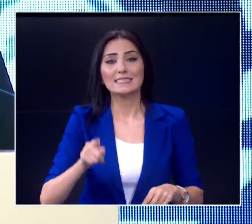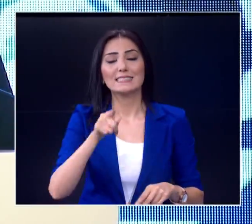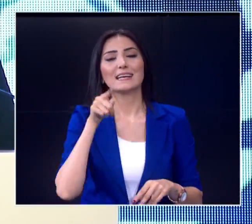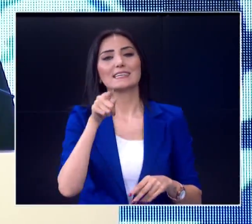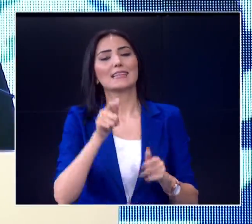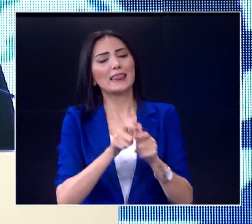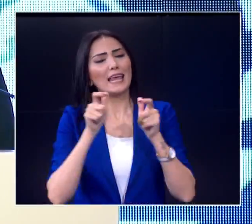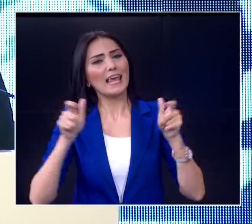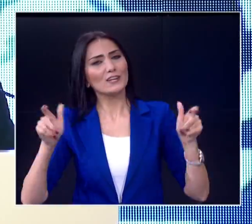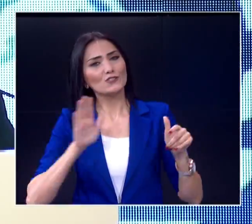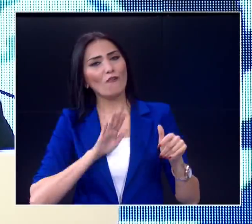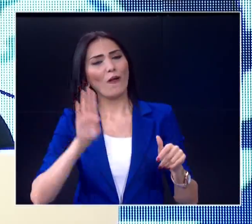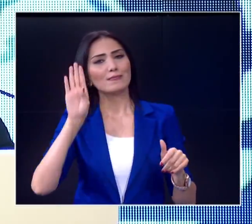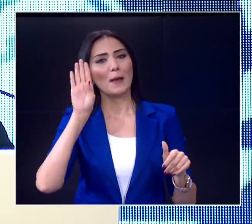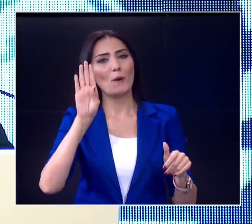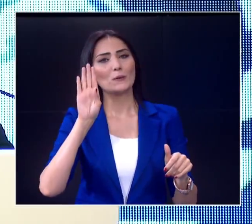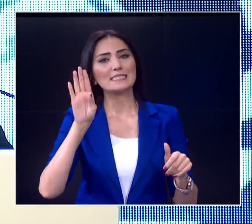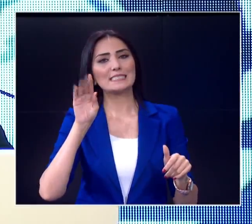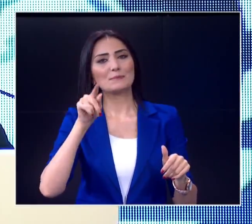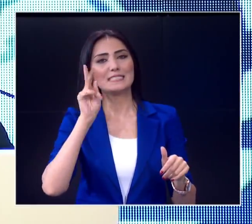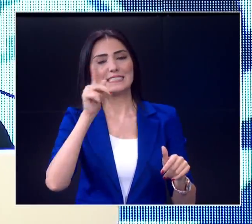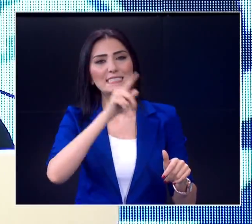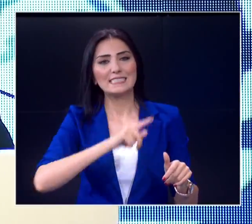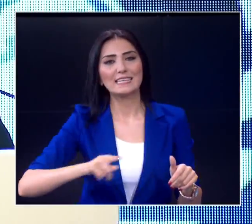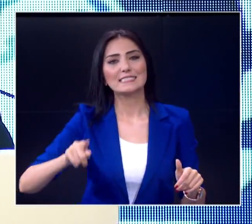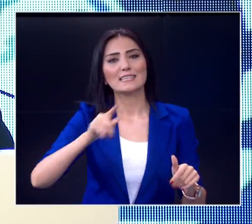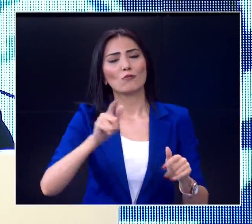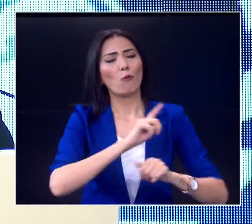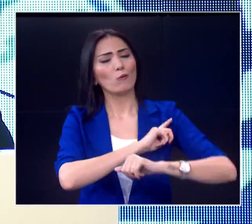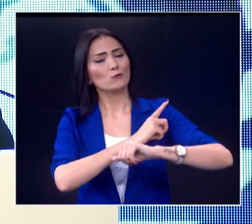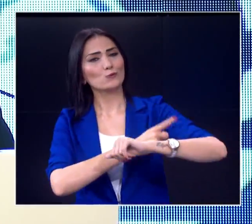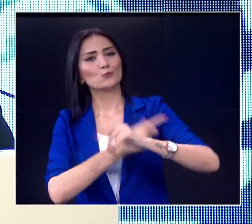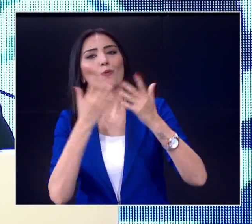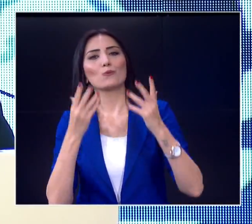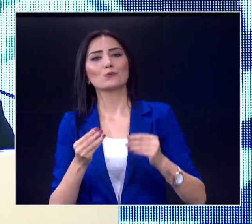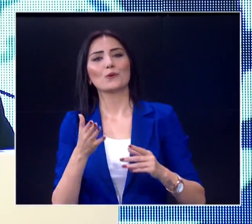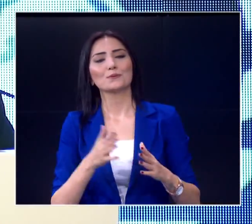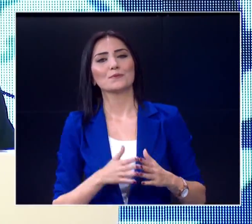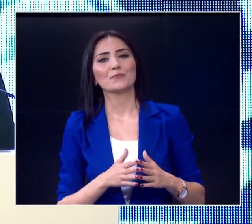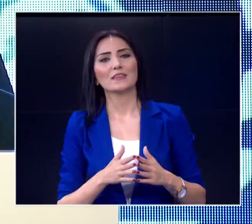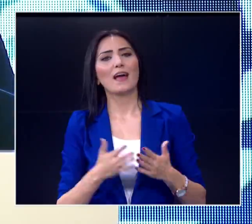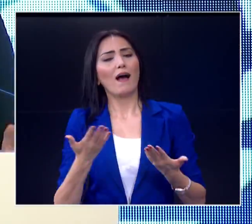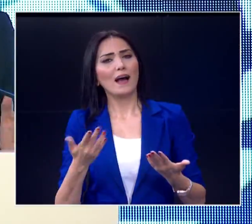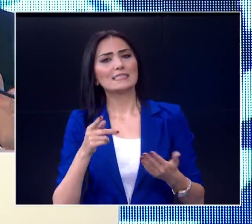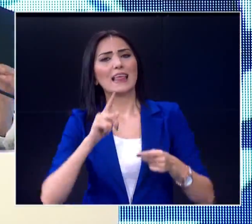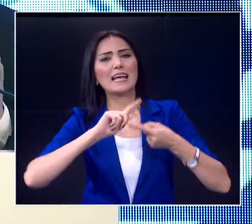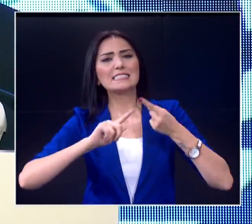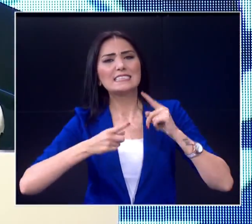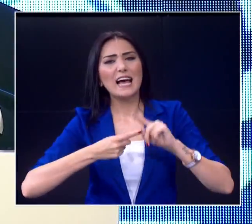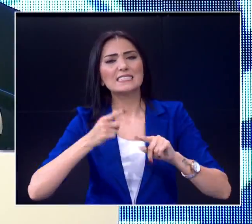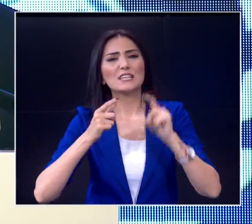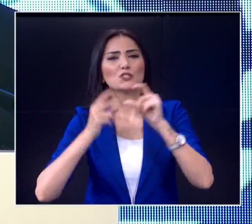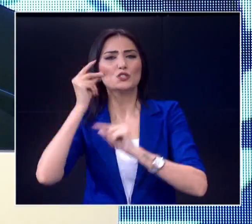genişliyor. Demokrasimiz sizler sayesinde güçleniyor. Aslında